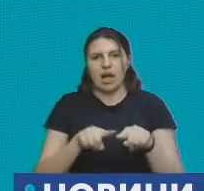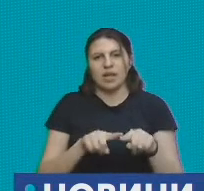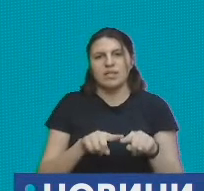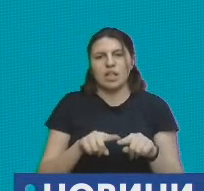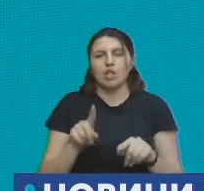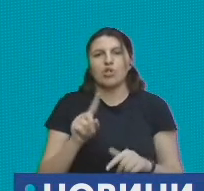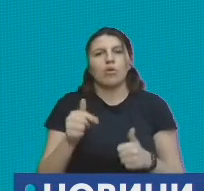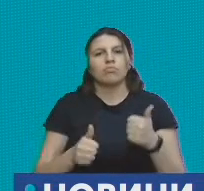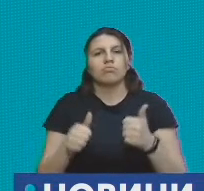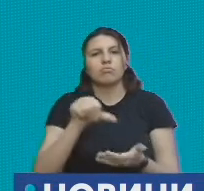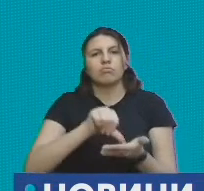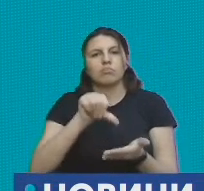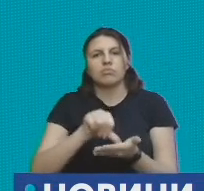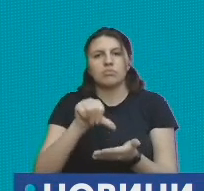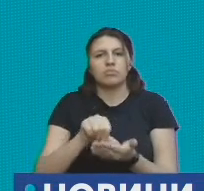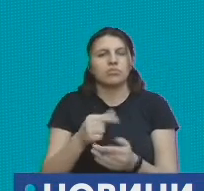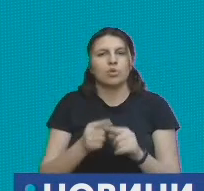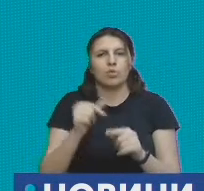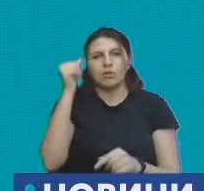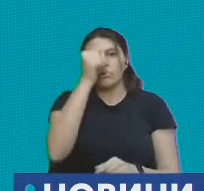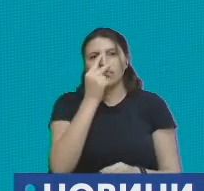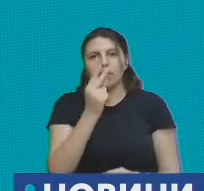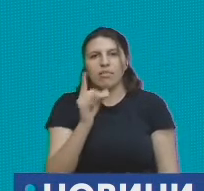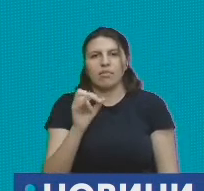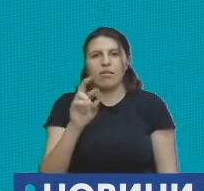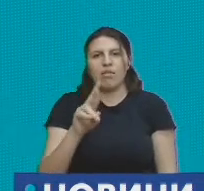конкурсанти представили на суд журі цьогоріч, бачила Наталя